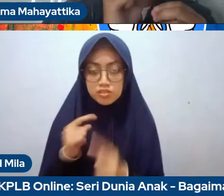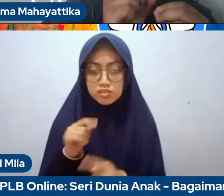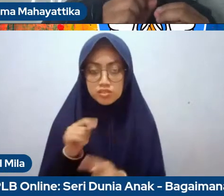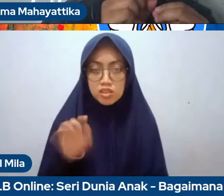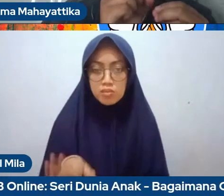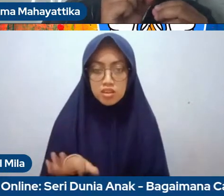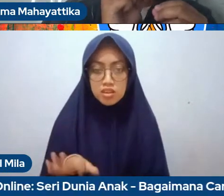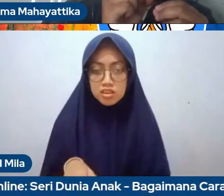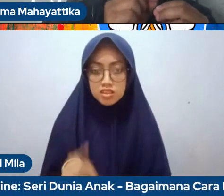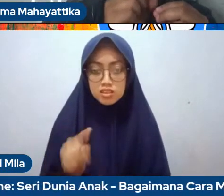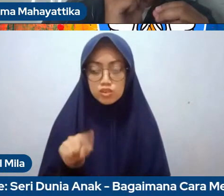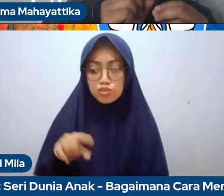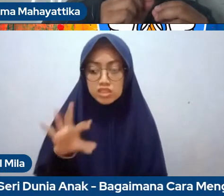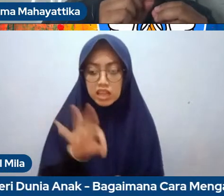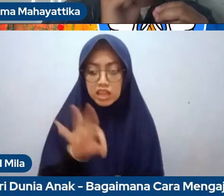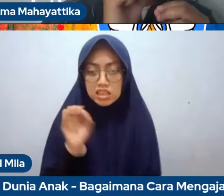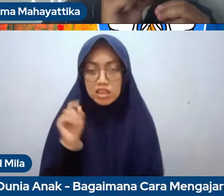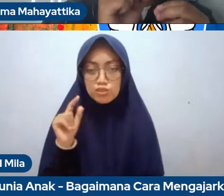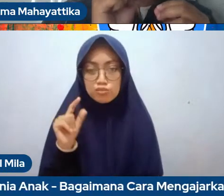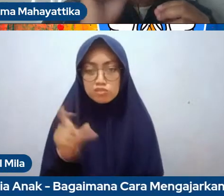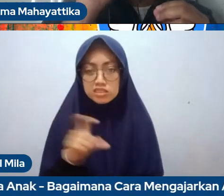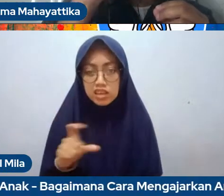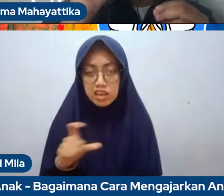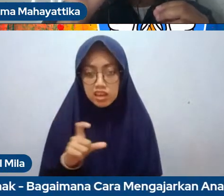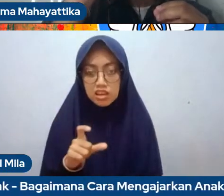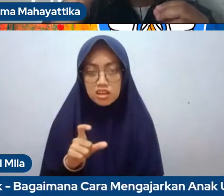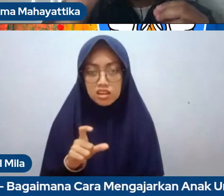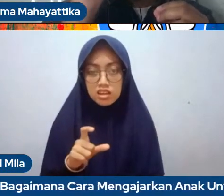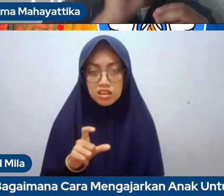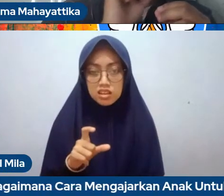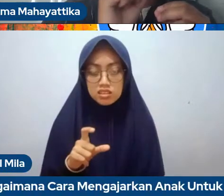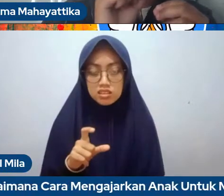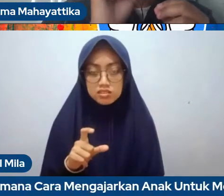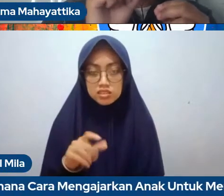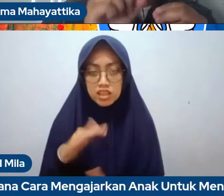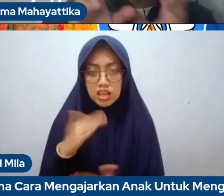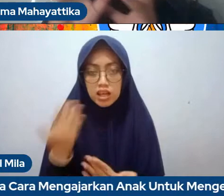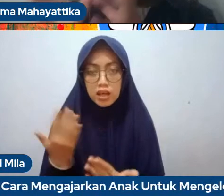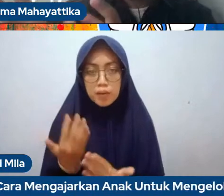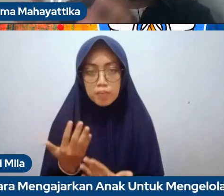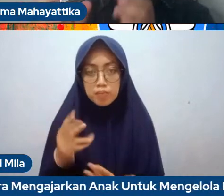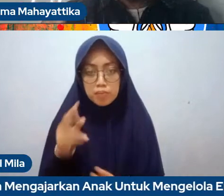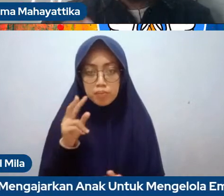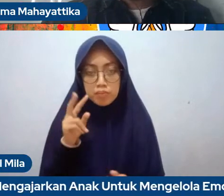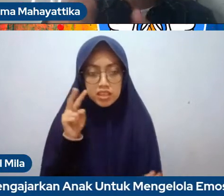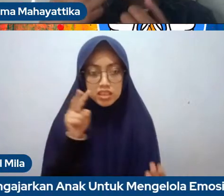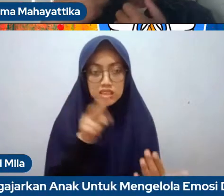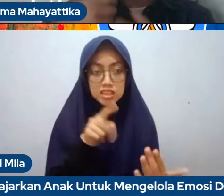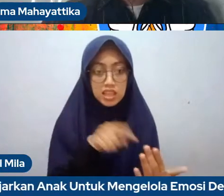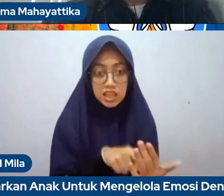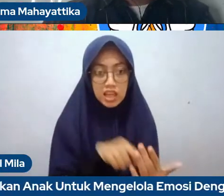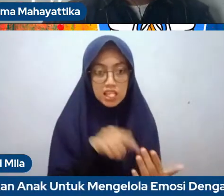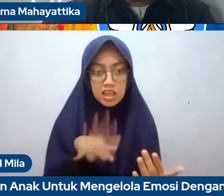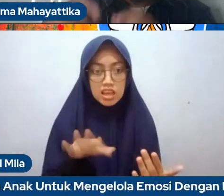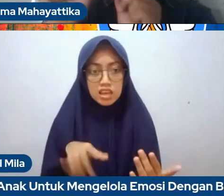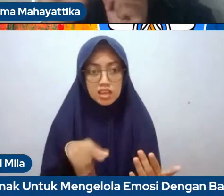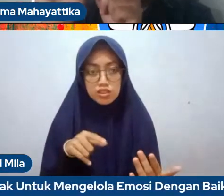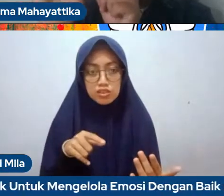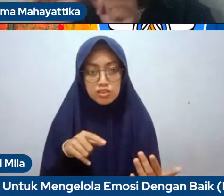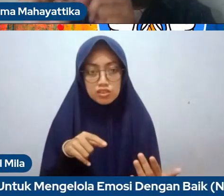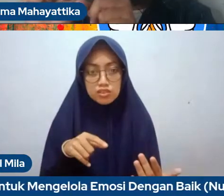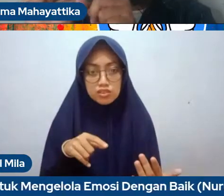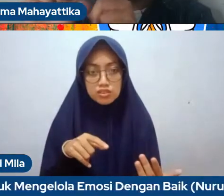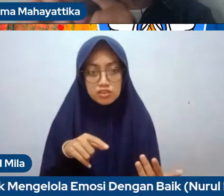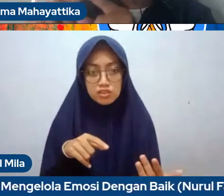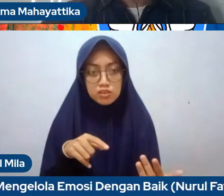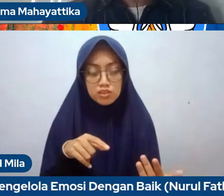salah satu cara orang dewasa tahu apa yang ada di kepercayaan anak adalah ketika anak bermain sendirian, coba dengerin deh apa cerita